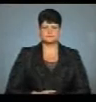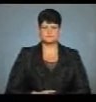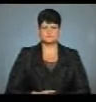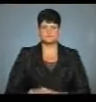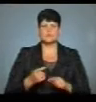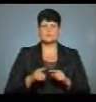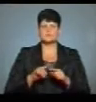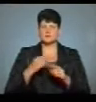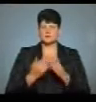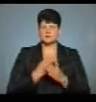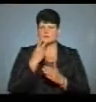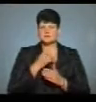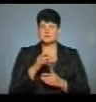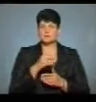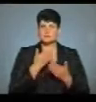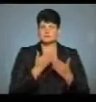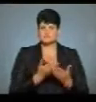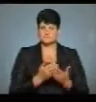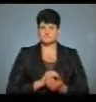цьому випуску дивіться про таке.